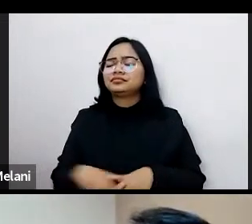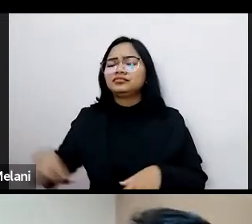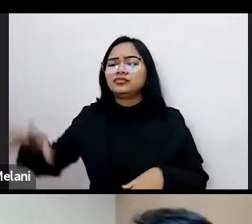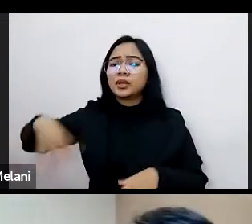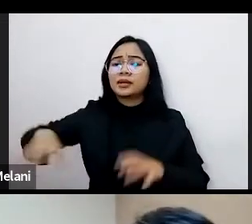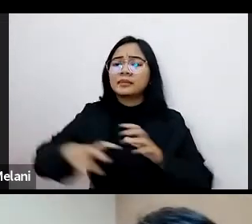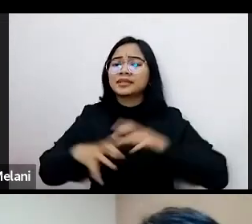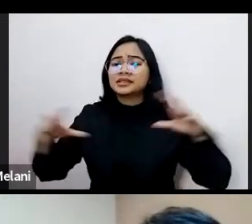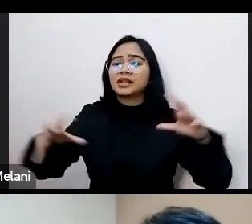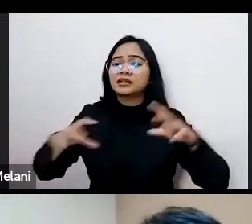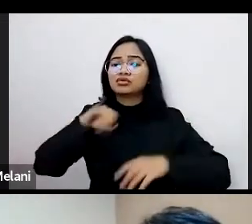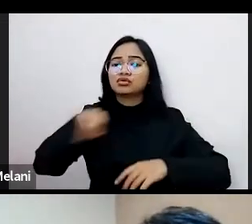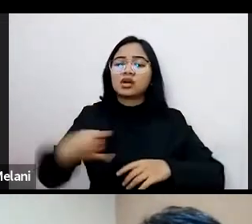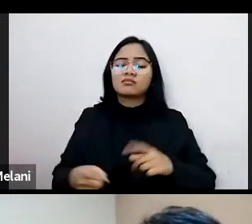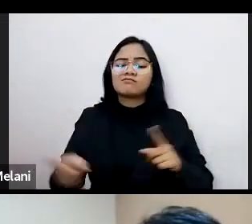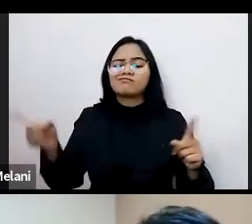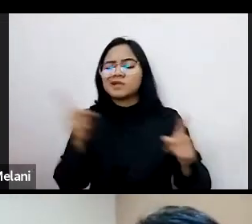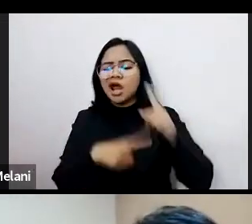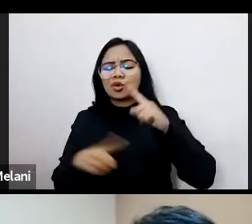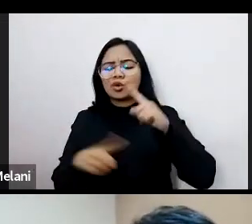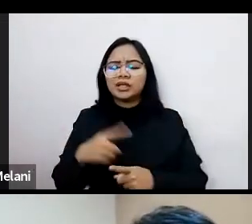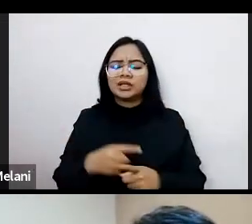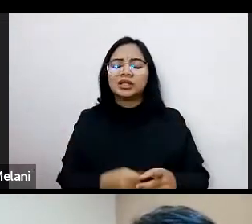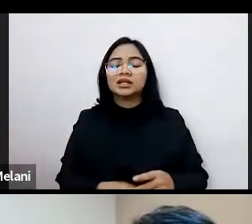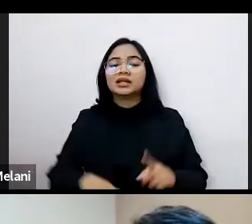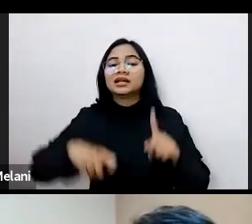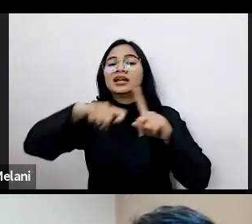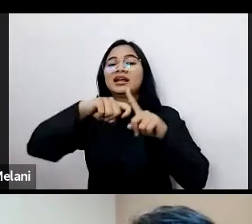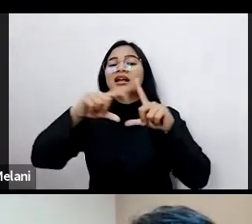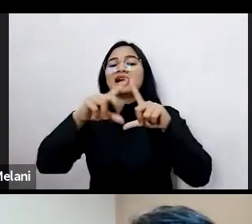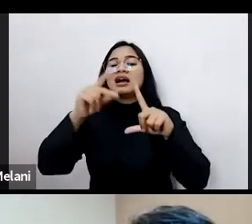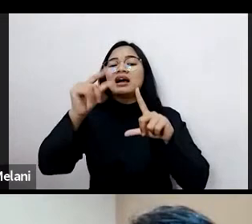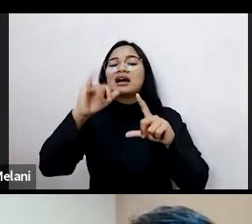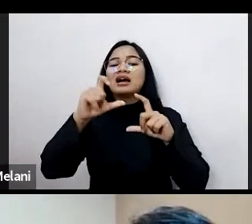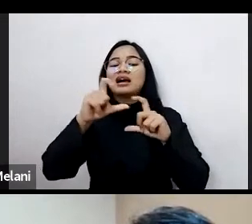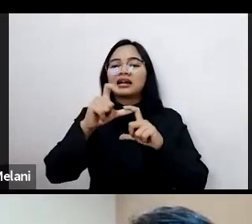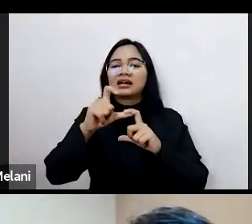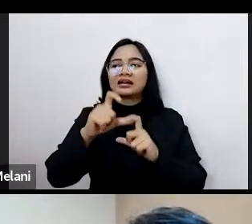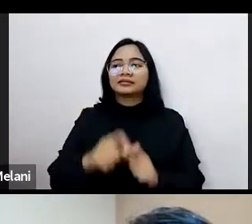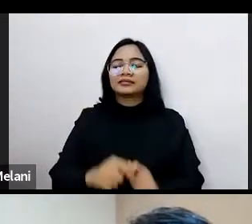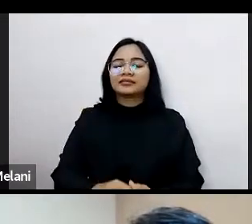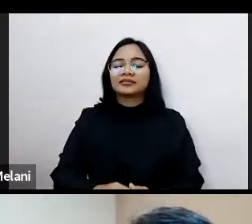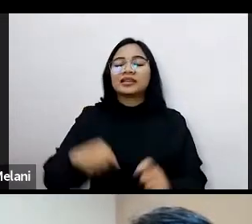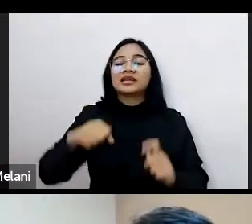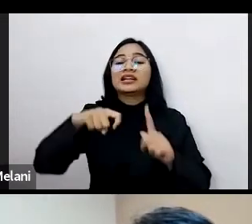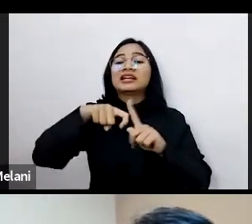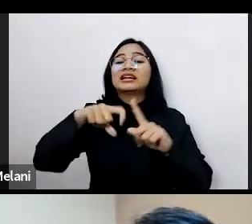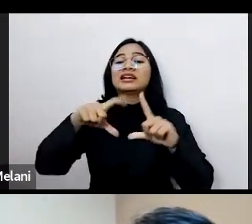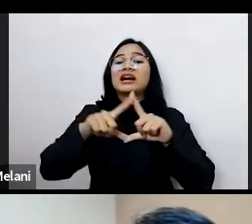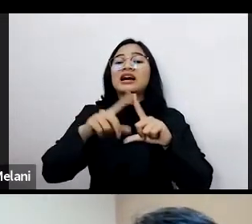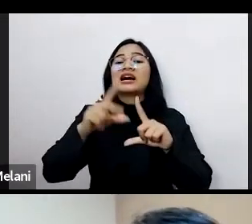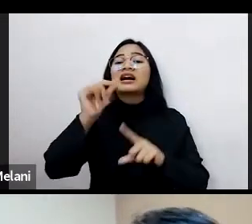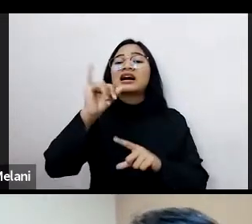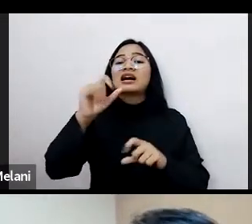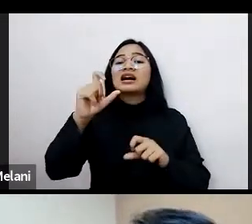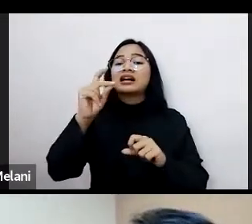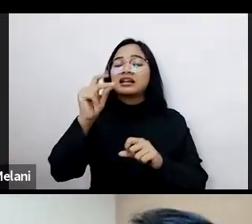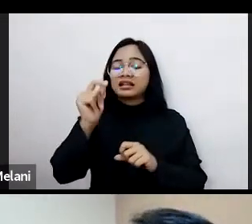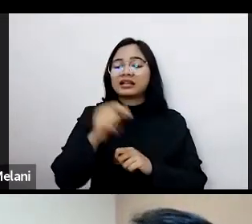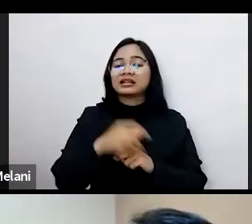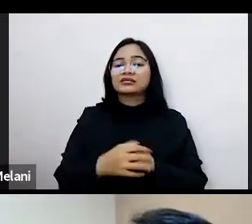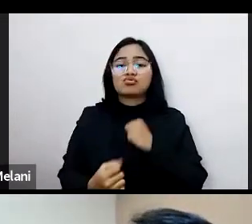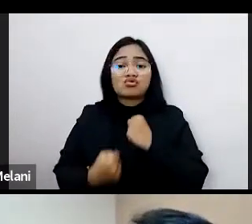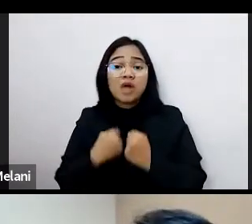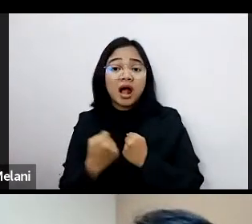pro apa karir. Misalnya kamu masih mempengaruhi sehingga membuat perempuan itu,